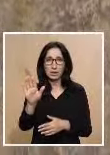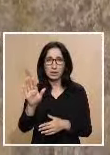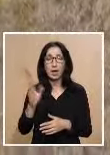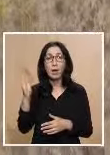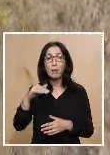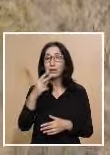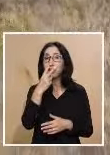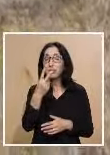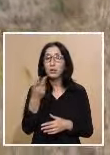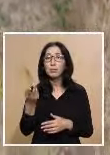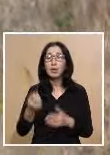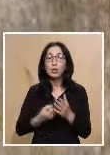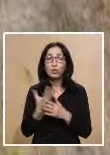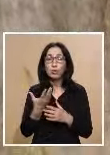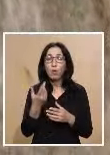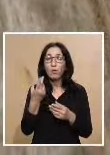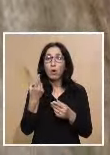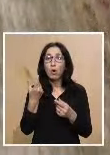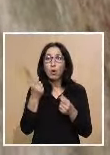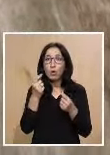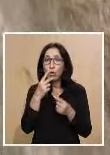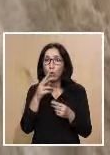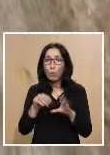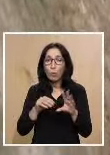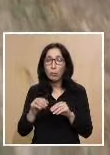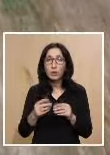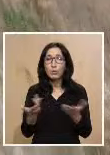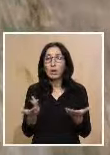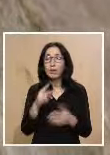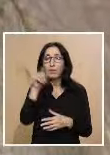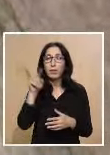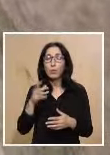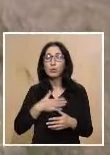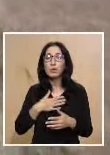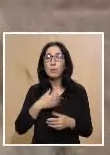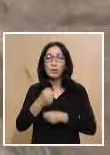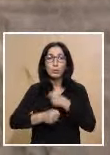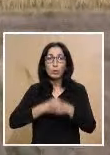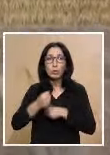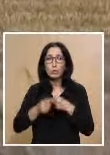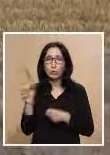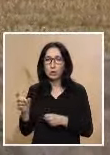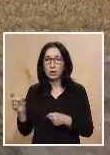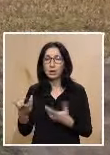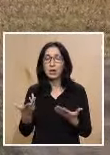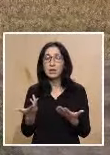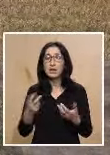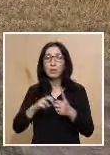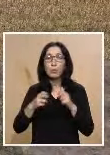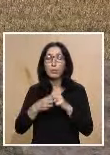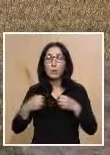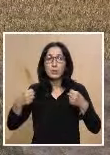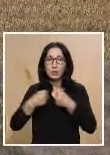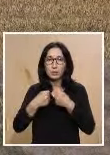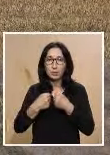да видим нещо много любопитно, което открихме тук в института, какви въпроси имат производителите? С какви проблеми се сблъскват, които вие